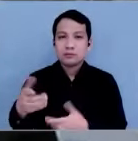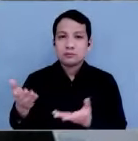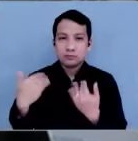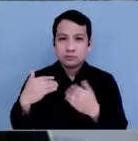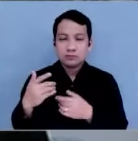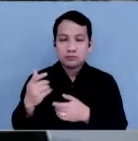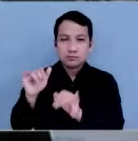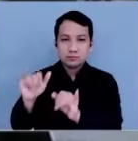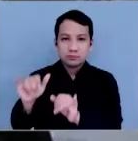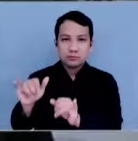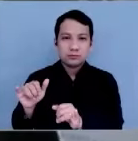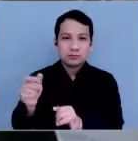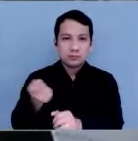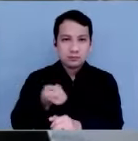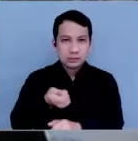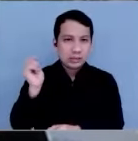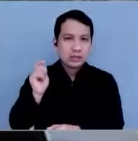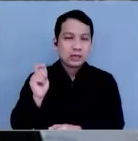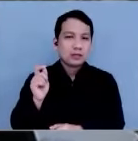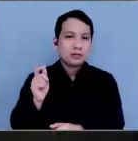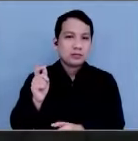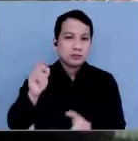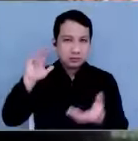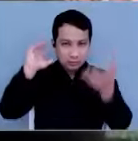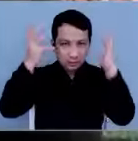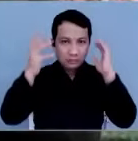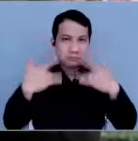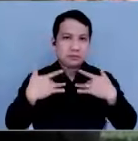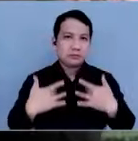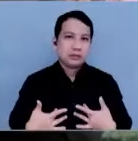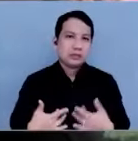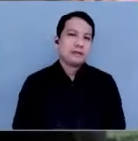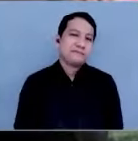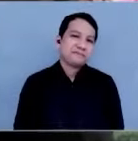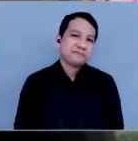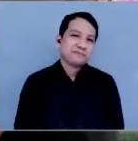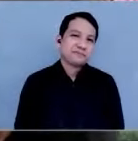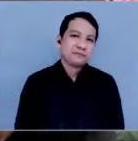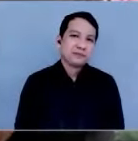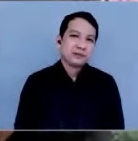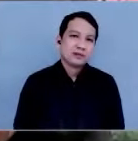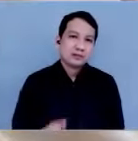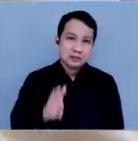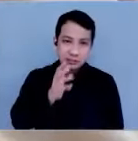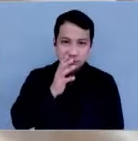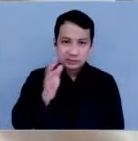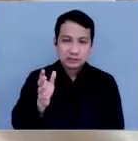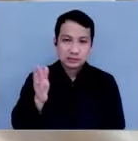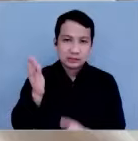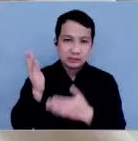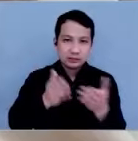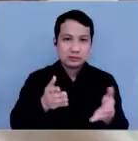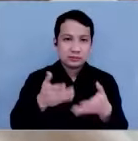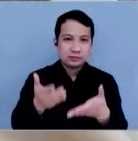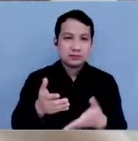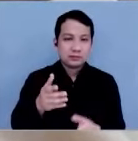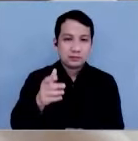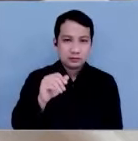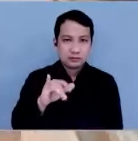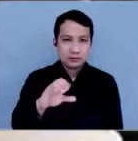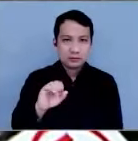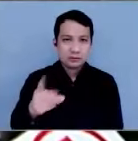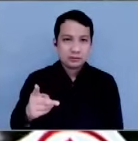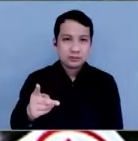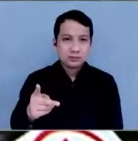snap out of my depression. Si Mother Lily rin ang nagbigay daan kay Icy Guerra para